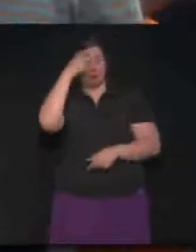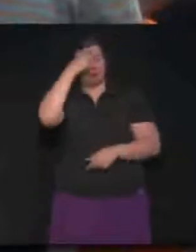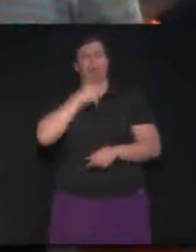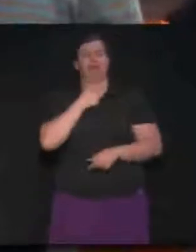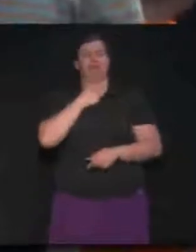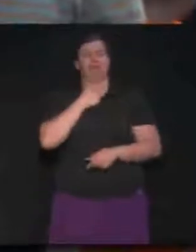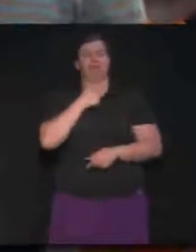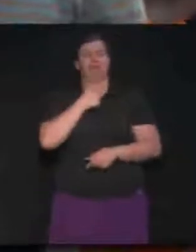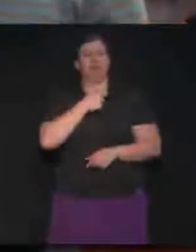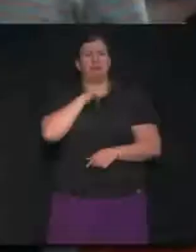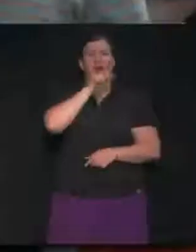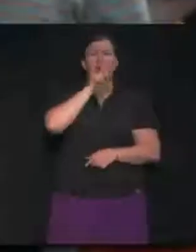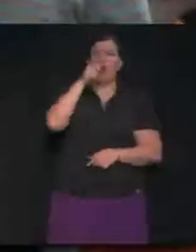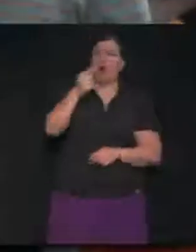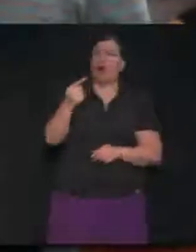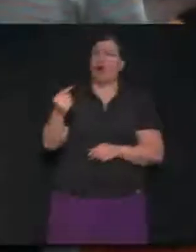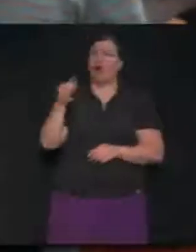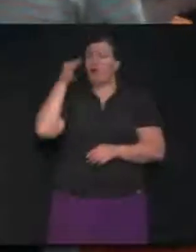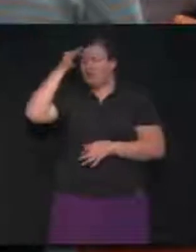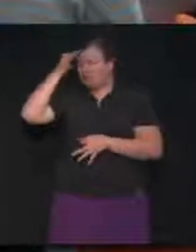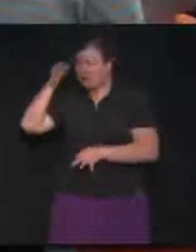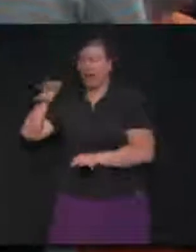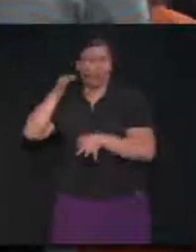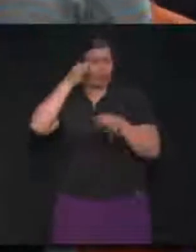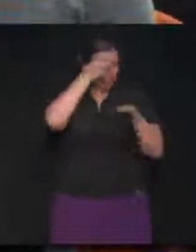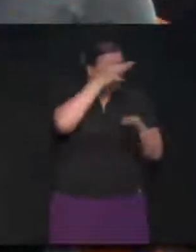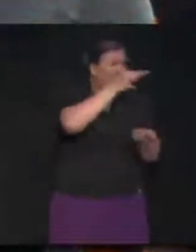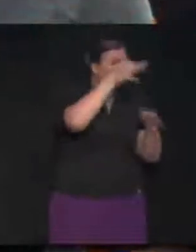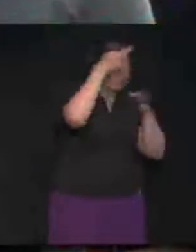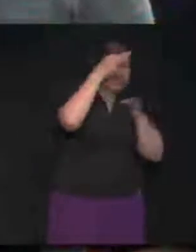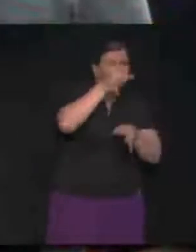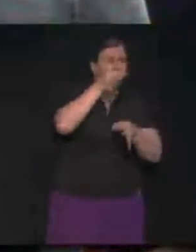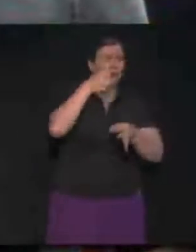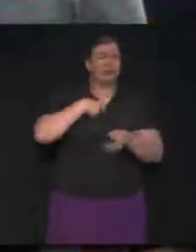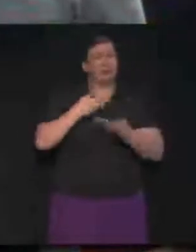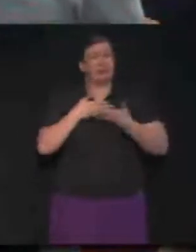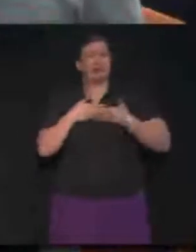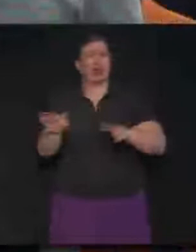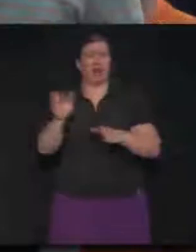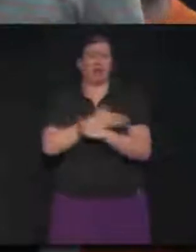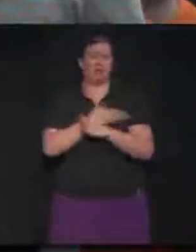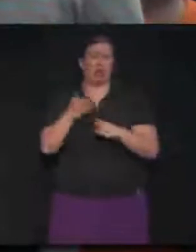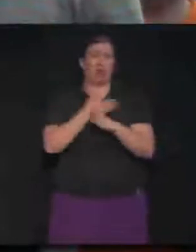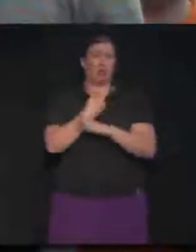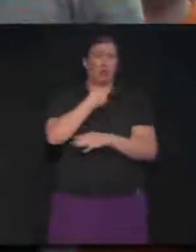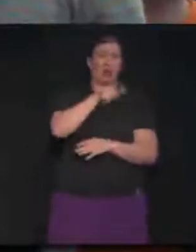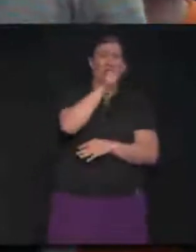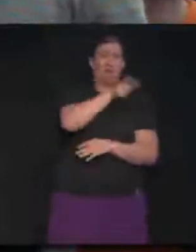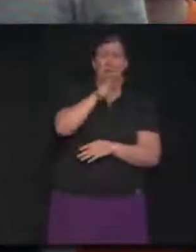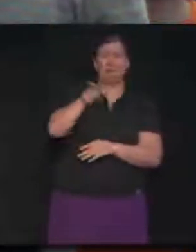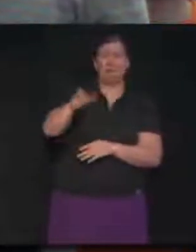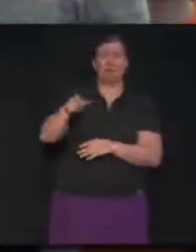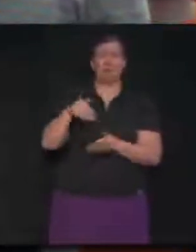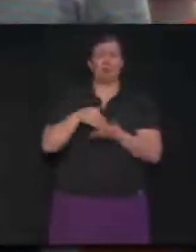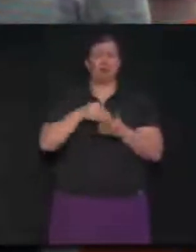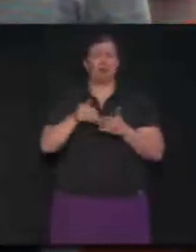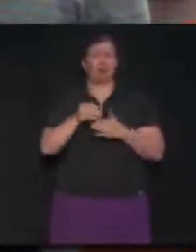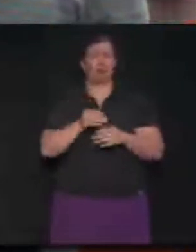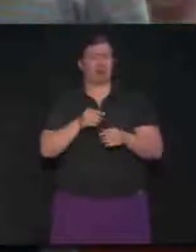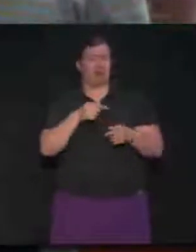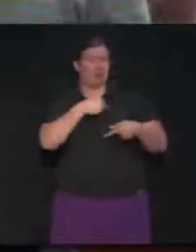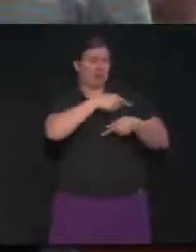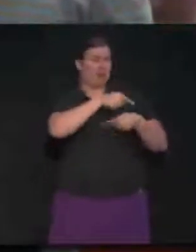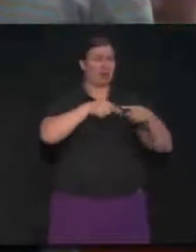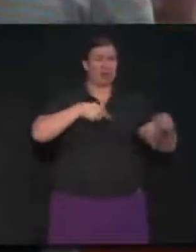dass wir unsere Stimmen in freier Entscheidung an andere Menschen weiter delegieren können und dass diese Menschen damit auch verantwortungsbewusst